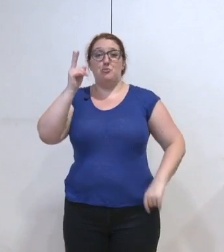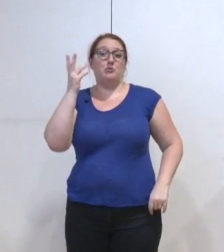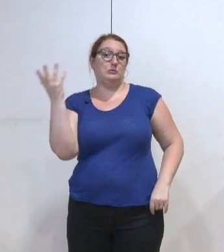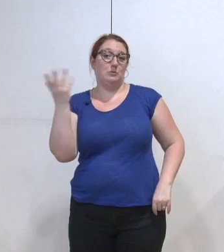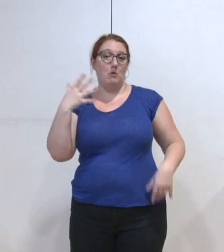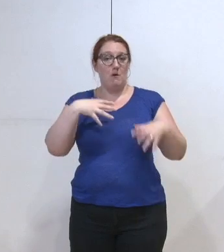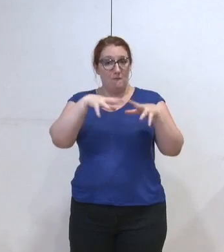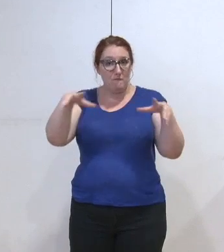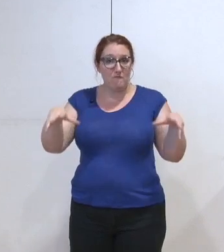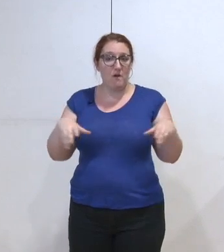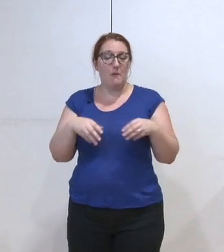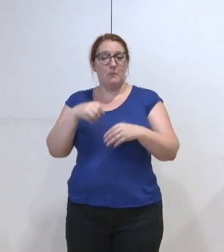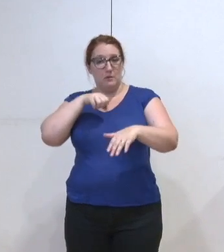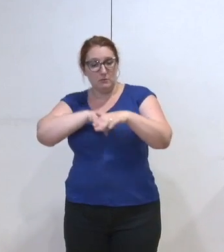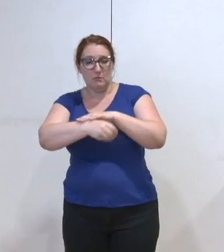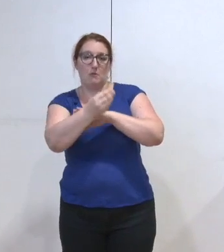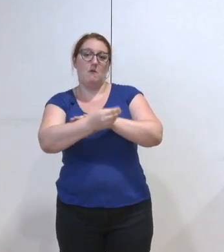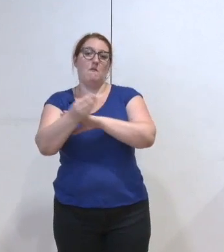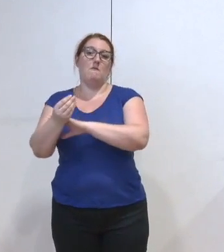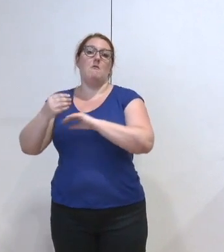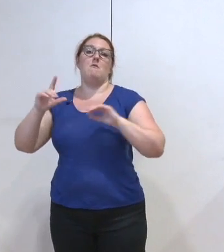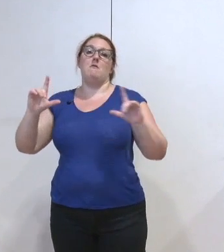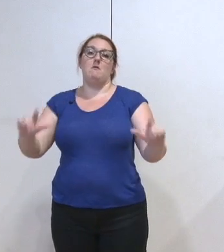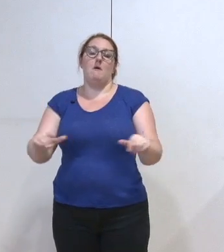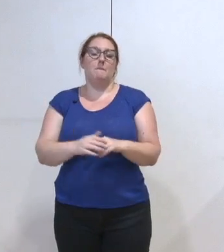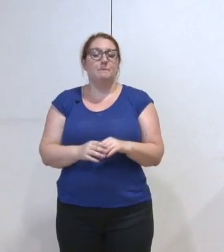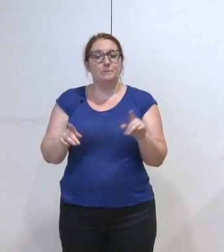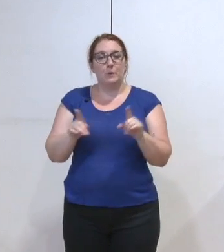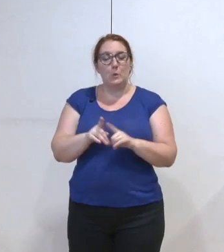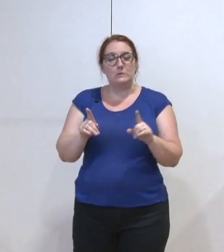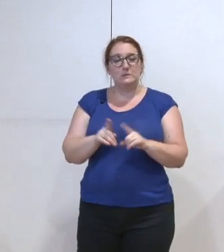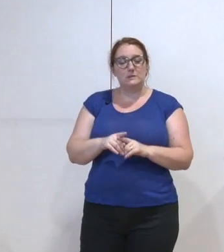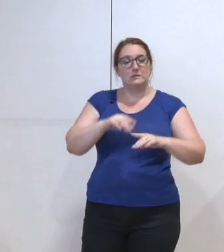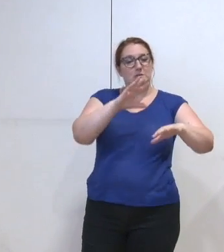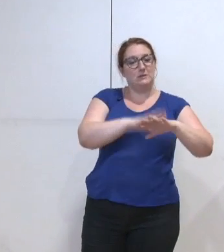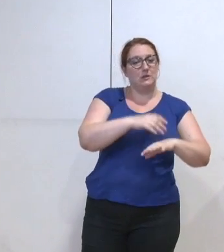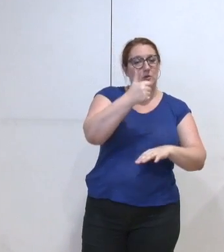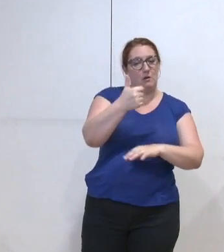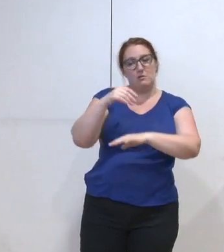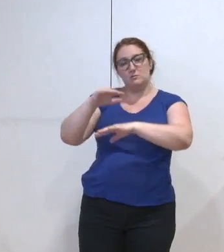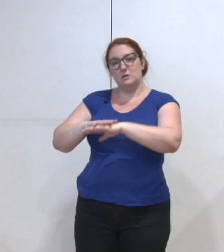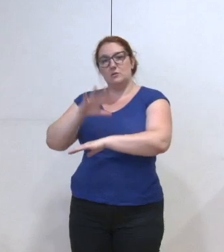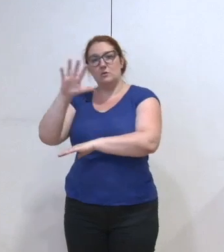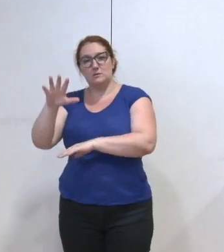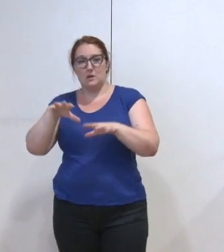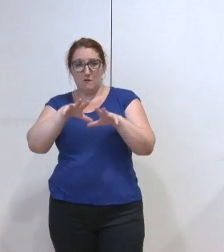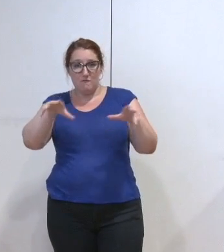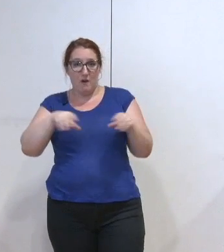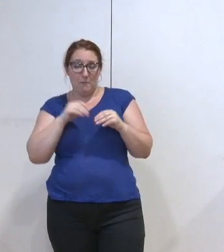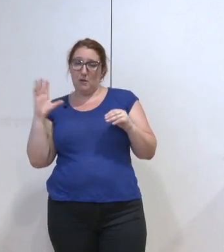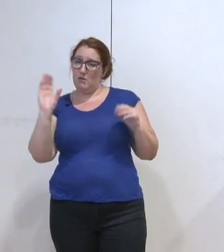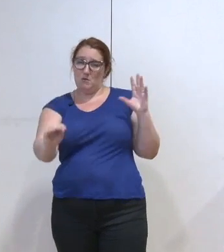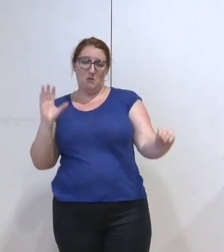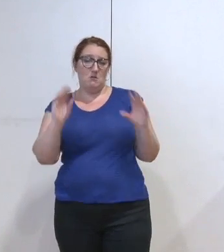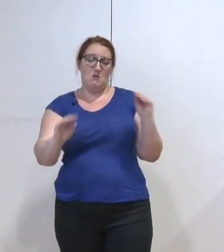avec enfants et l'attractivité des familles pour les secteurs 1 et 5 et en particulier la question que l'on peut se poser